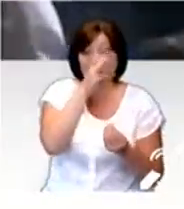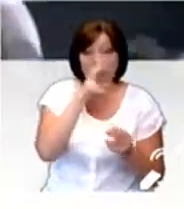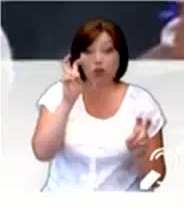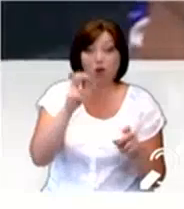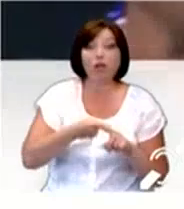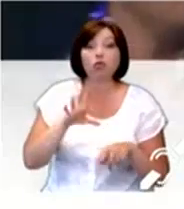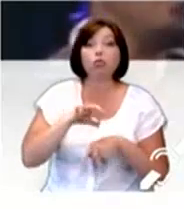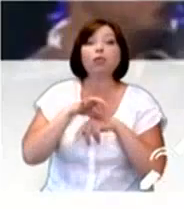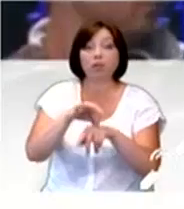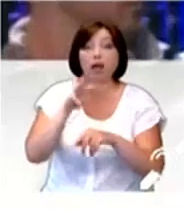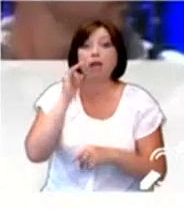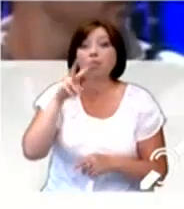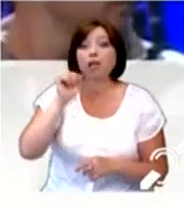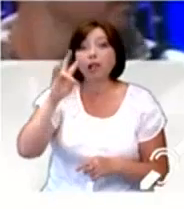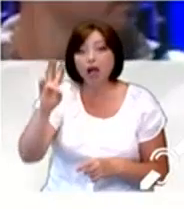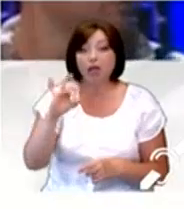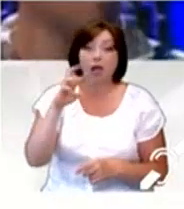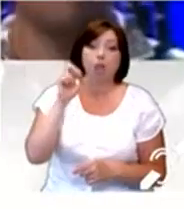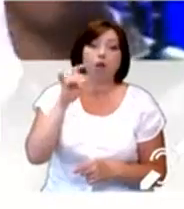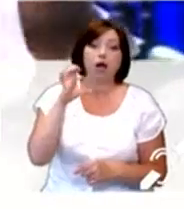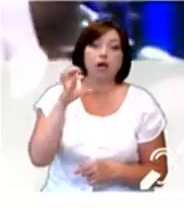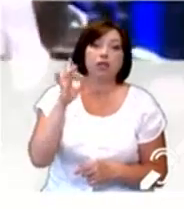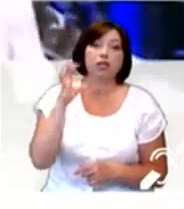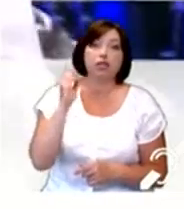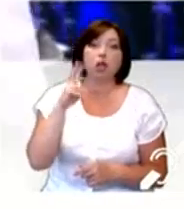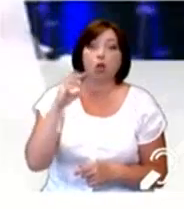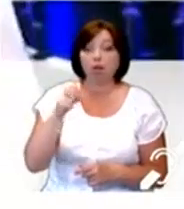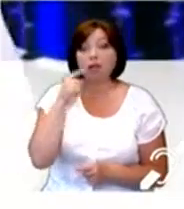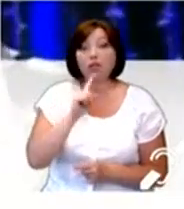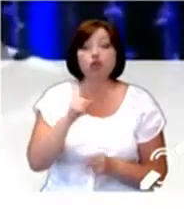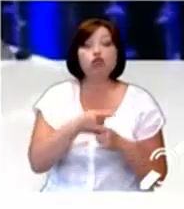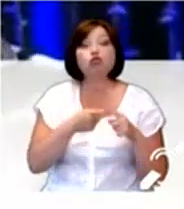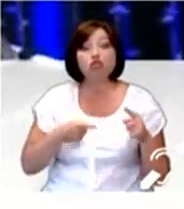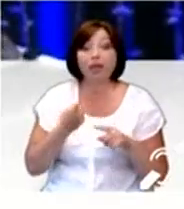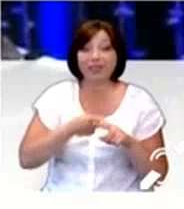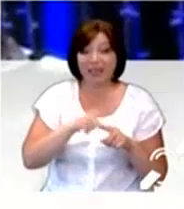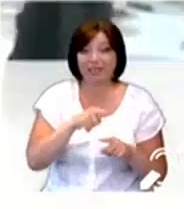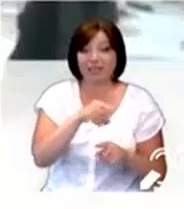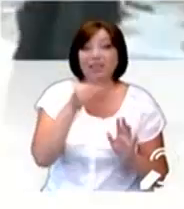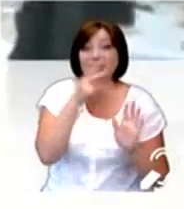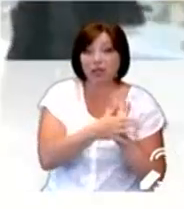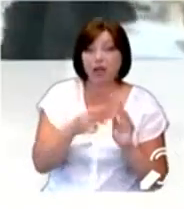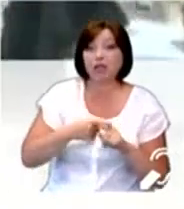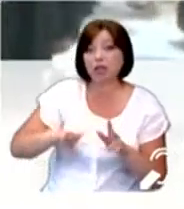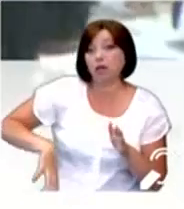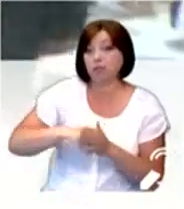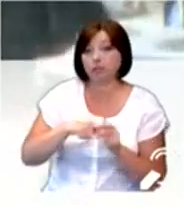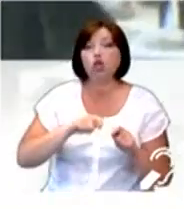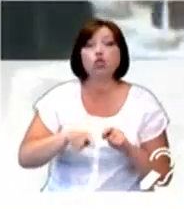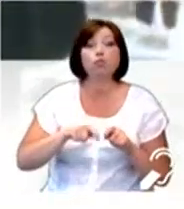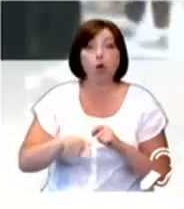organizate la Milano și Barcelona el susține că o parte din cheltuieli ar fi acoperite de